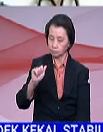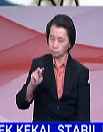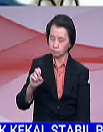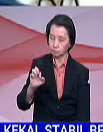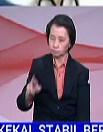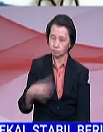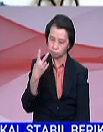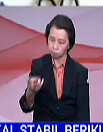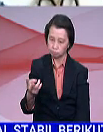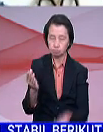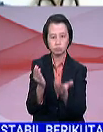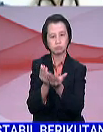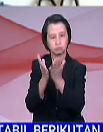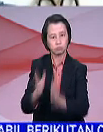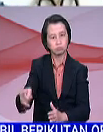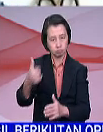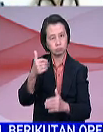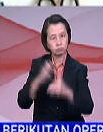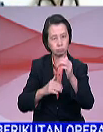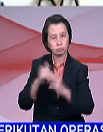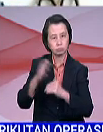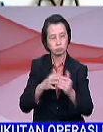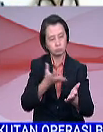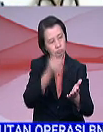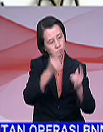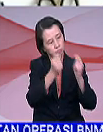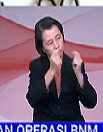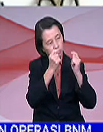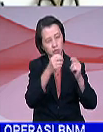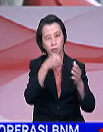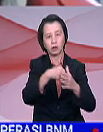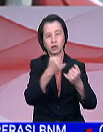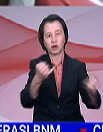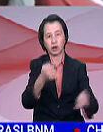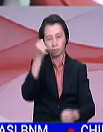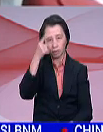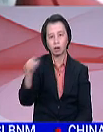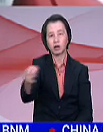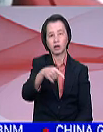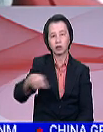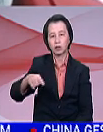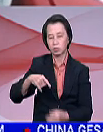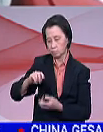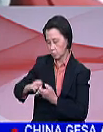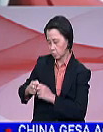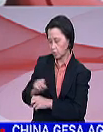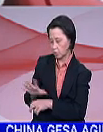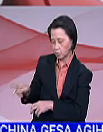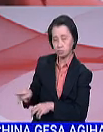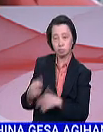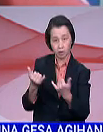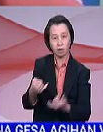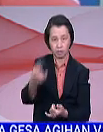melihat pelajar-pelajar selesa mengikuti kelas tuisyen dalam talian kerana mereka sudah memahami situasi penularan COVID-19 ketika